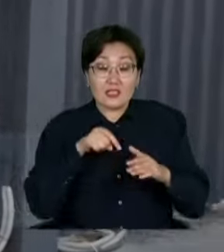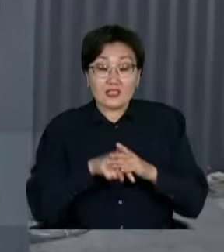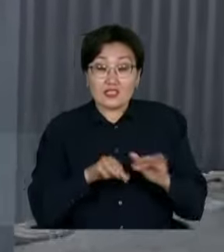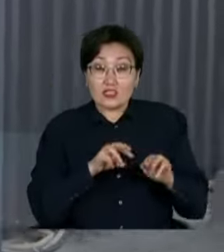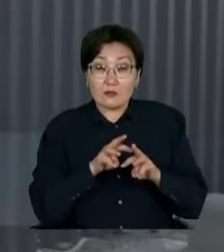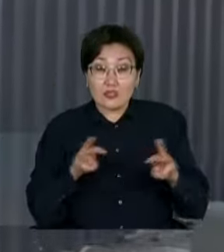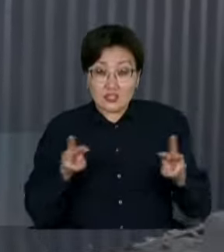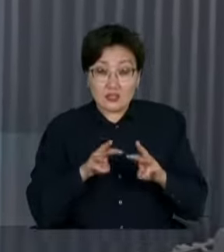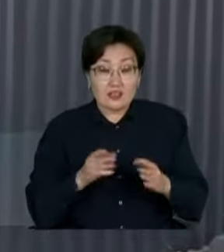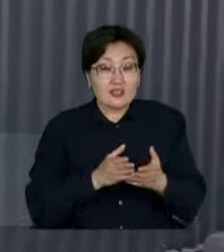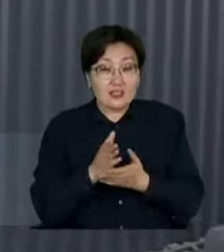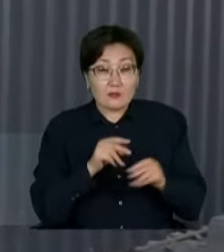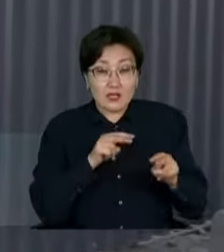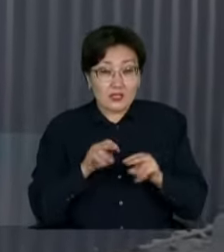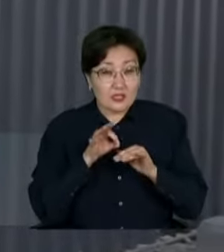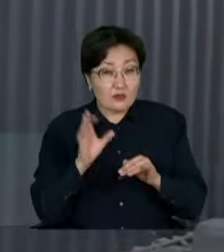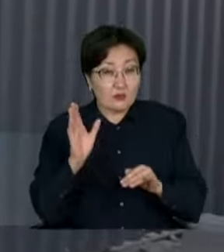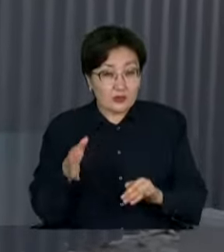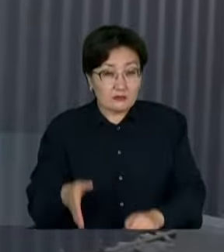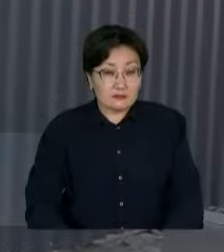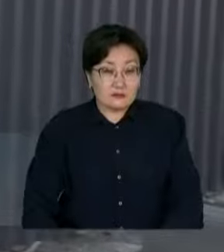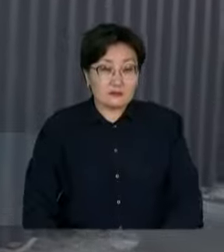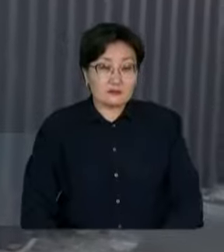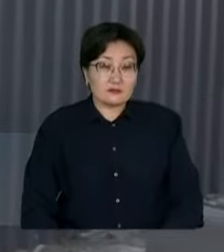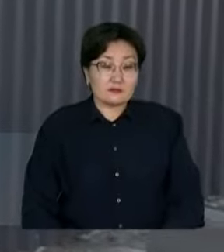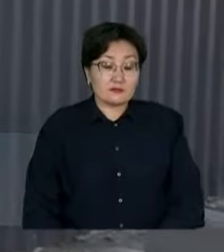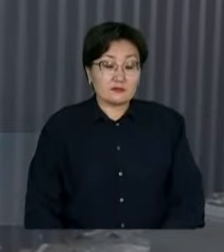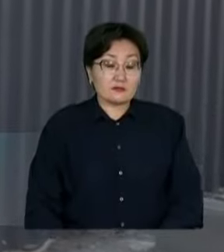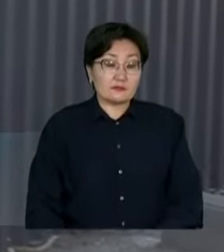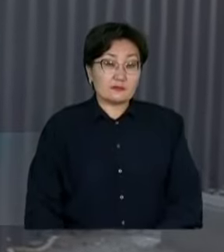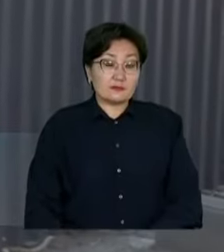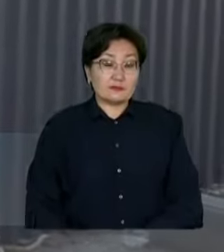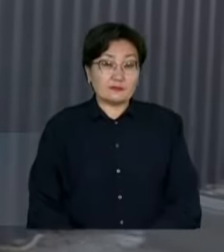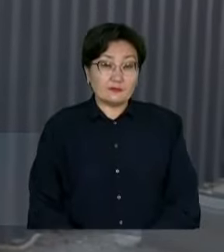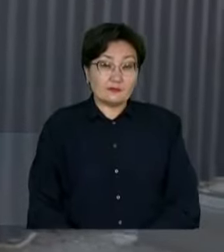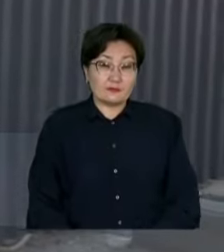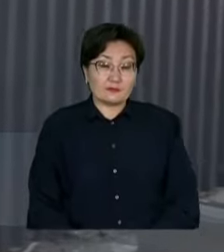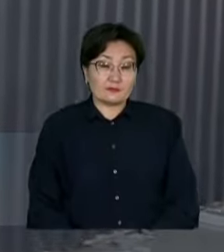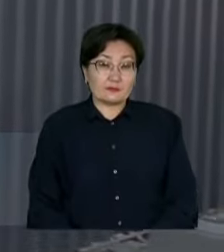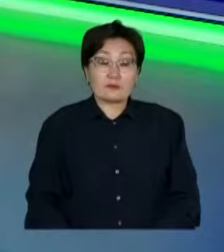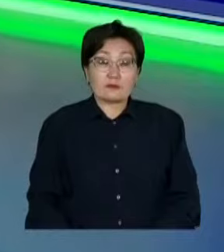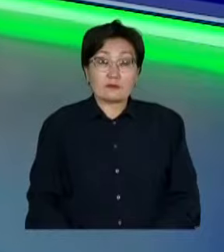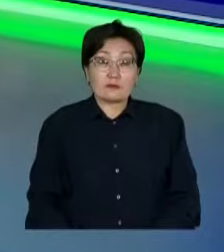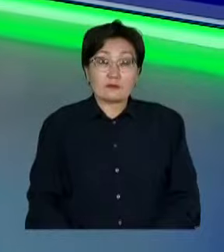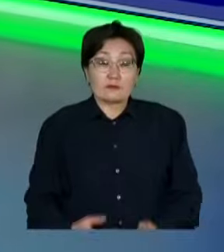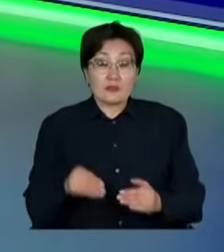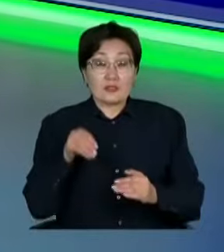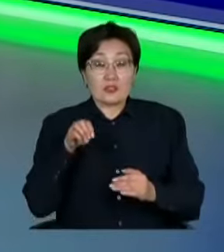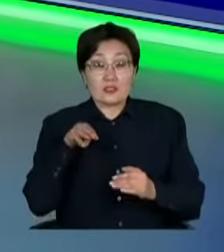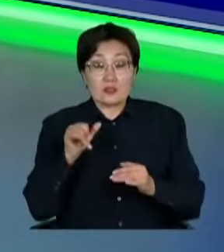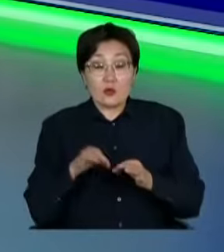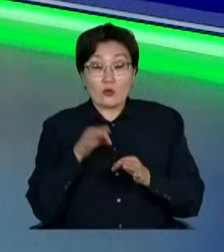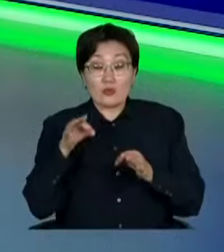министрлігі тікелей қарап қадағалайтын болады. Әйгерім Пернебек, Ернат Болатбек, Алматы телеарнасы, Алматы облысы. Жетісу